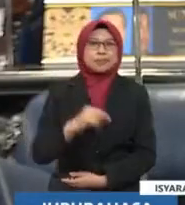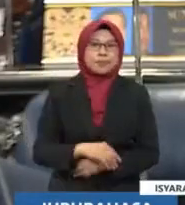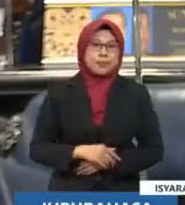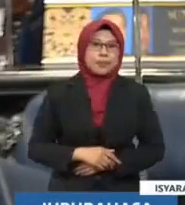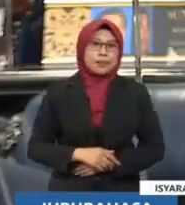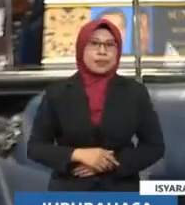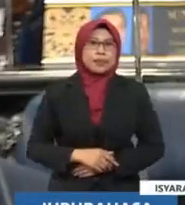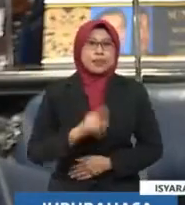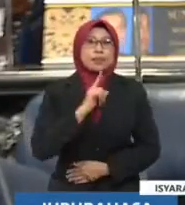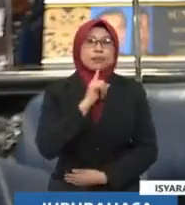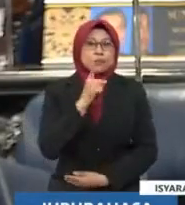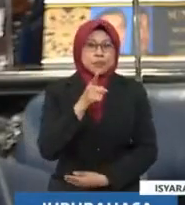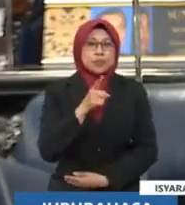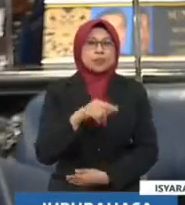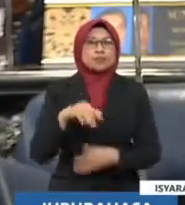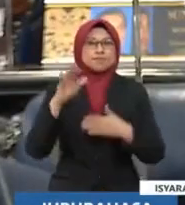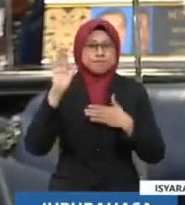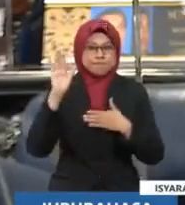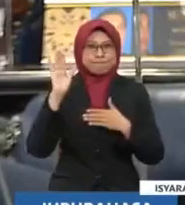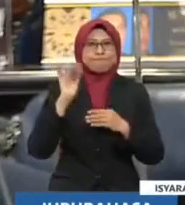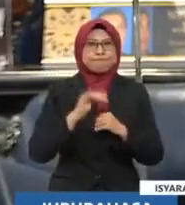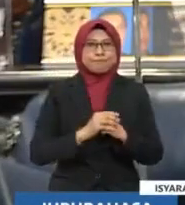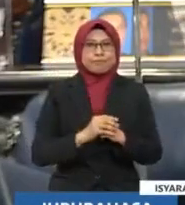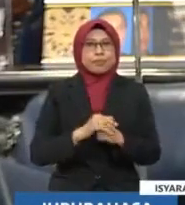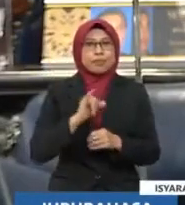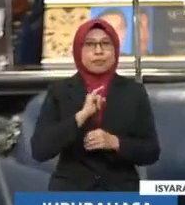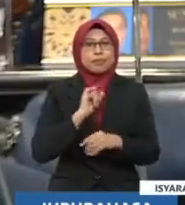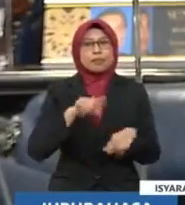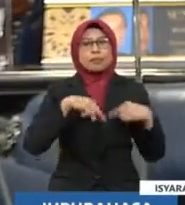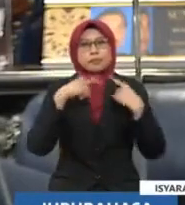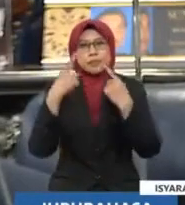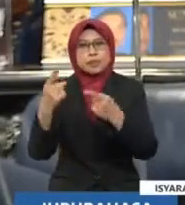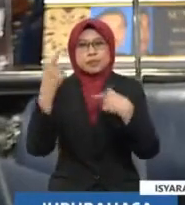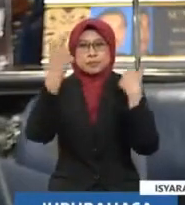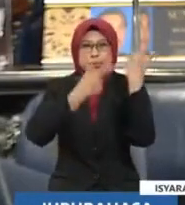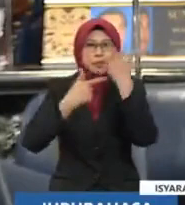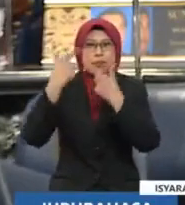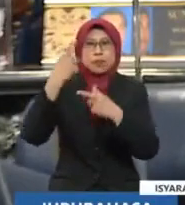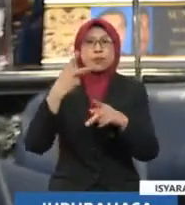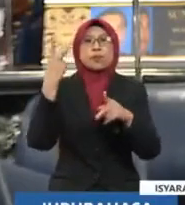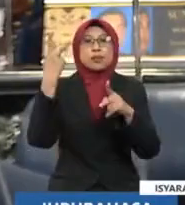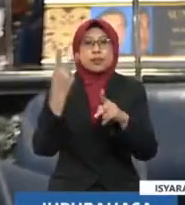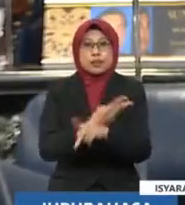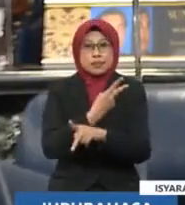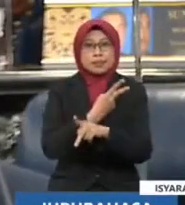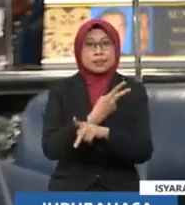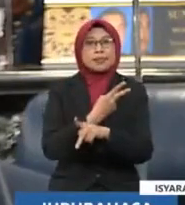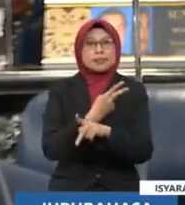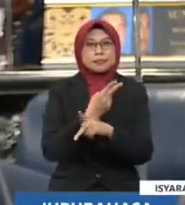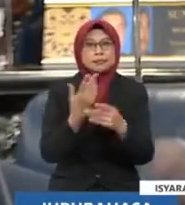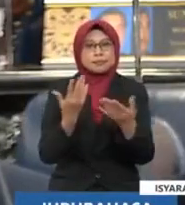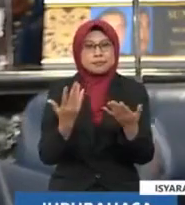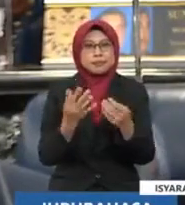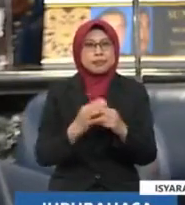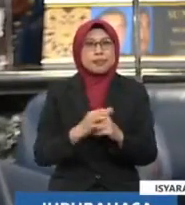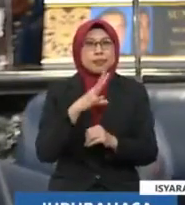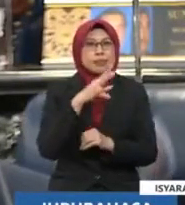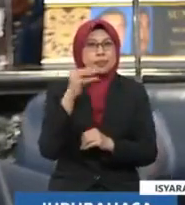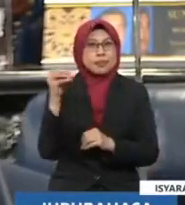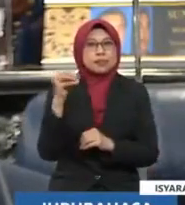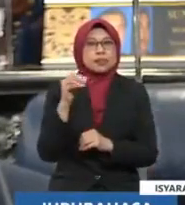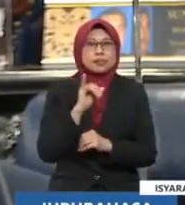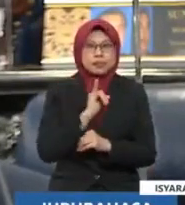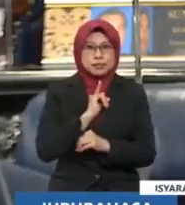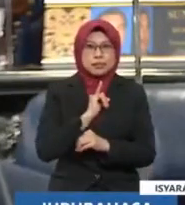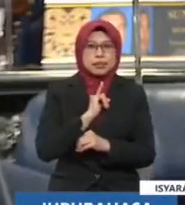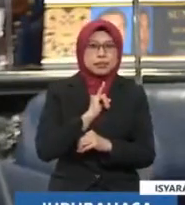Tansi yang betul, sememangnya saya akui bahawa saya telah hadir ke Baling sebanyak dua kali dan boleh dikatakan